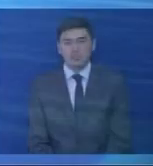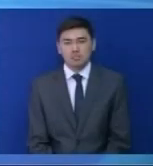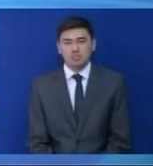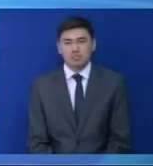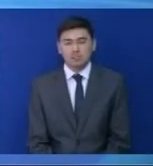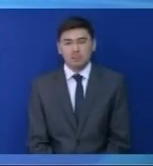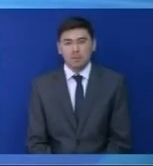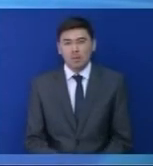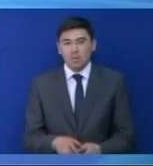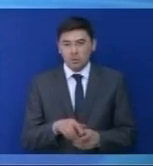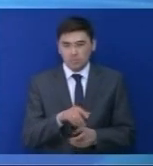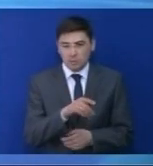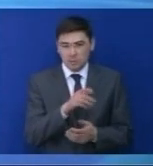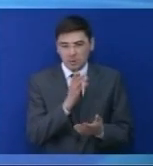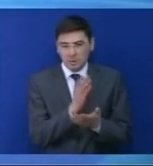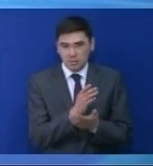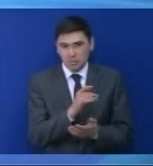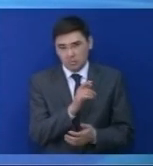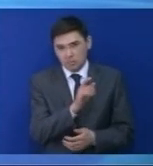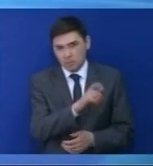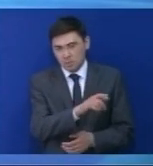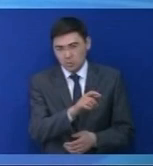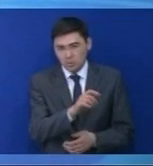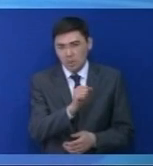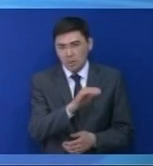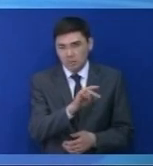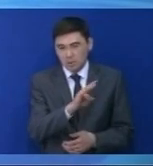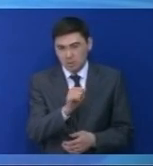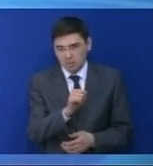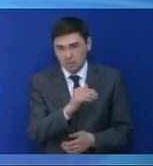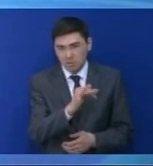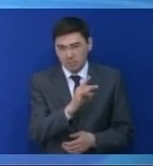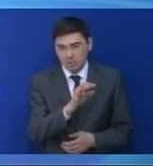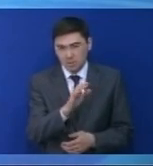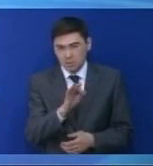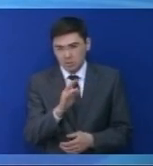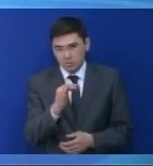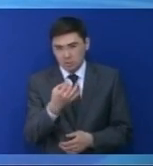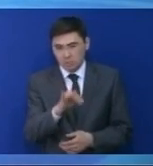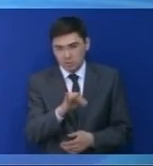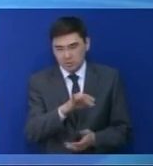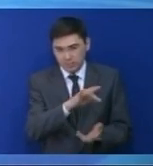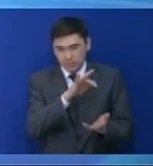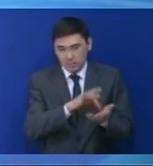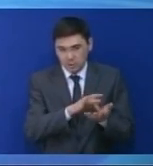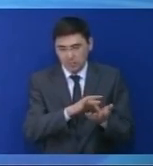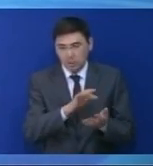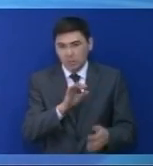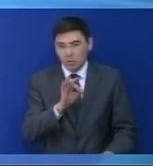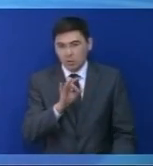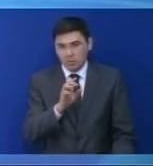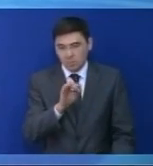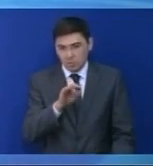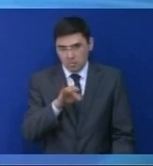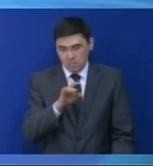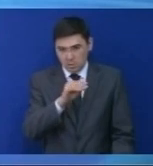Көп ұзамай әлемнің кез келген нүктесінен Астана халықаралық қаржы орталығының соты мен халықаралық арбитраж орталығына